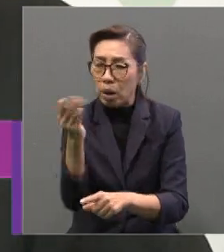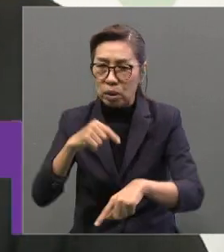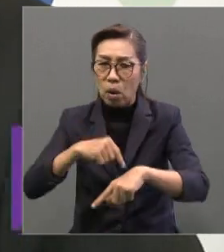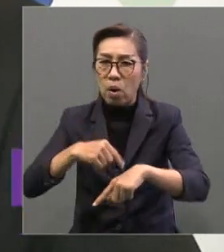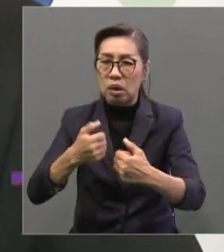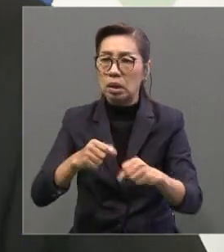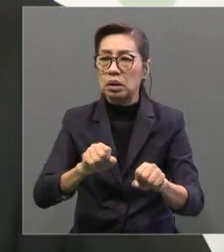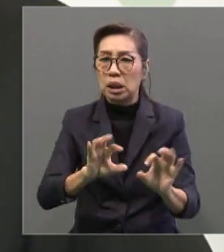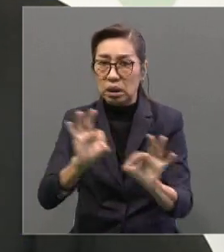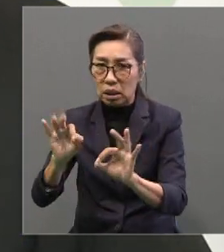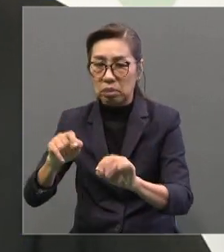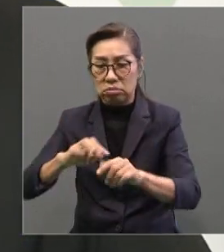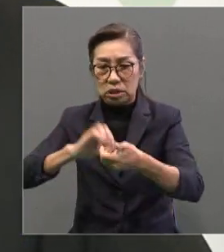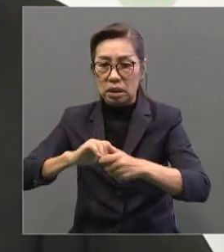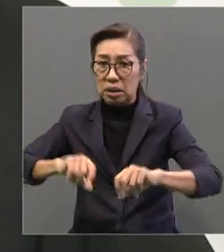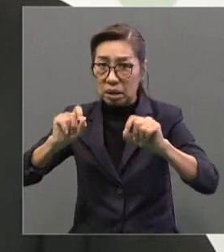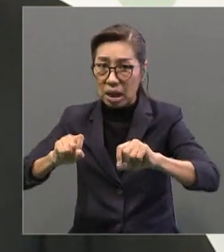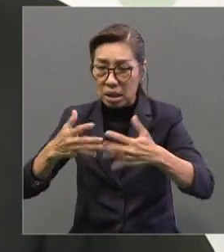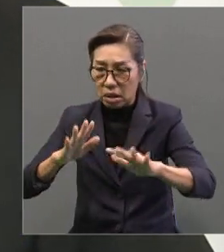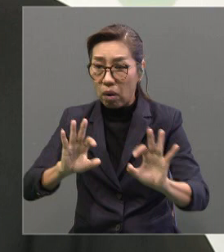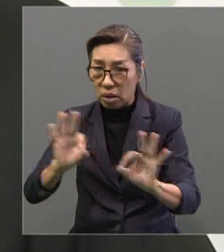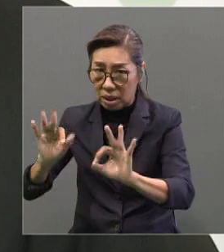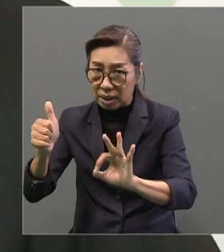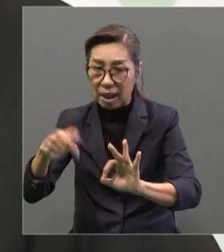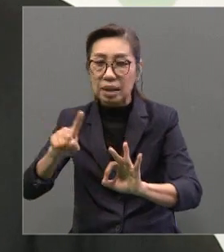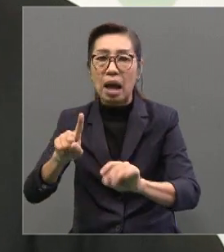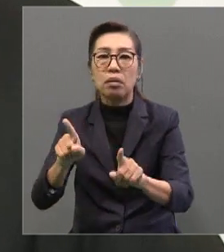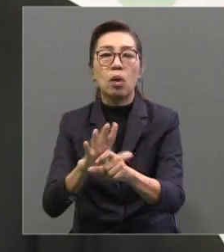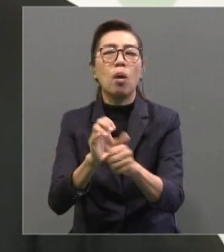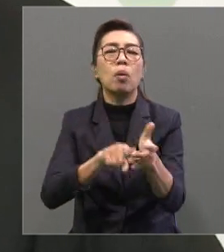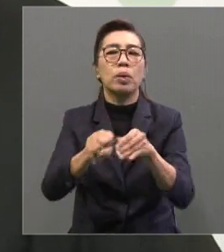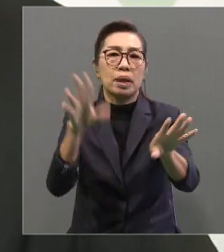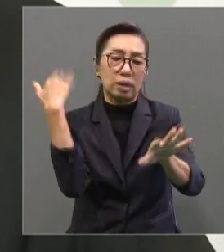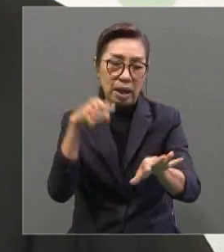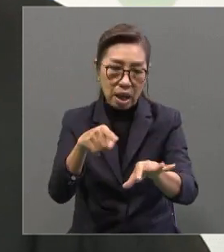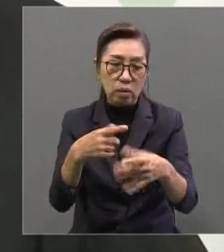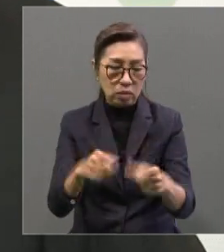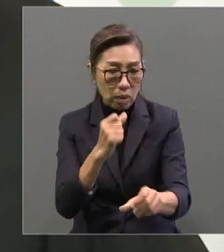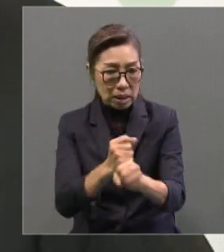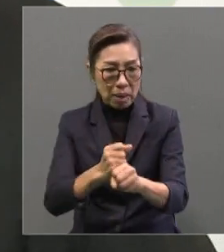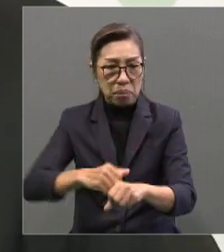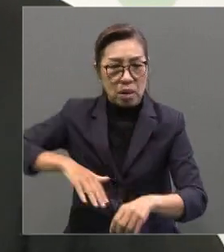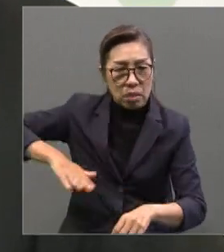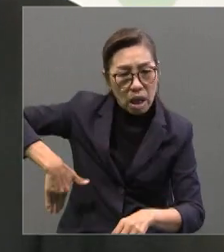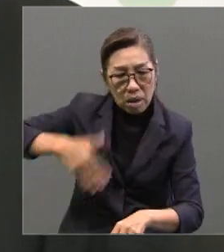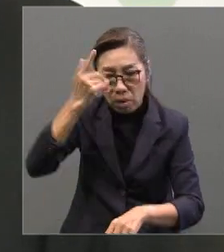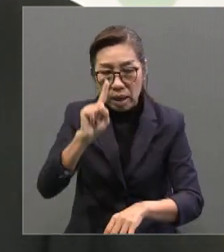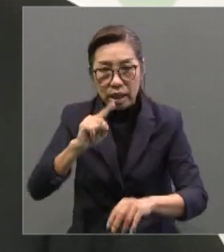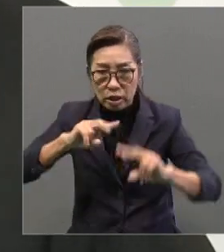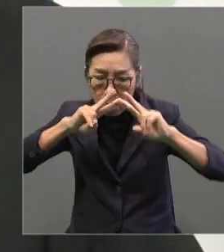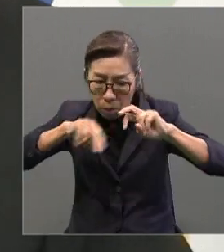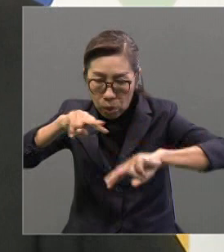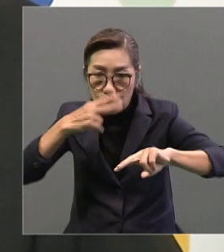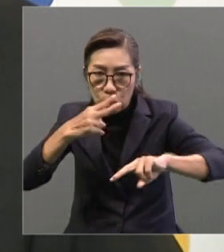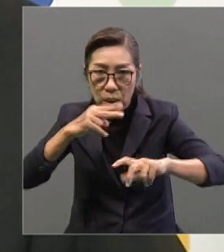าให้ต่อมาตรการโควิดส่วนเรื่องไอ้ความล่าช้าเราก็พยายามเร่งรัดอยู่ก็คงต้องไปดูอีกทีว่าจริงแล้วปัญหาสุดท้ายมันคืออะไร ค่ะอย่